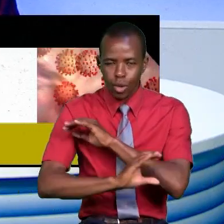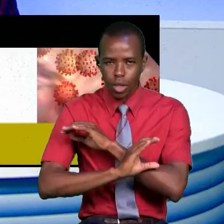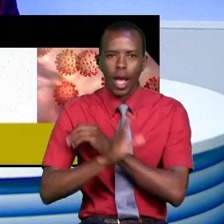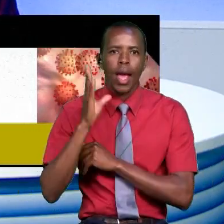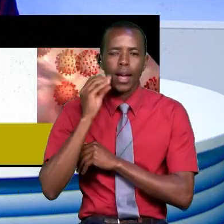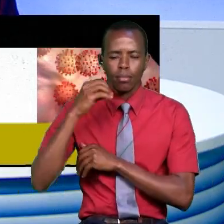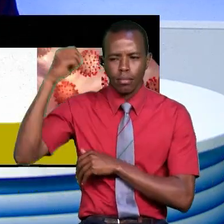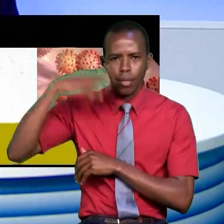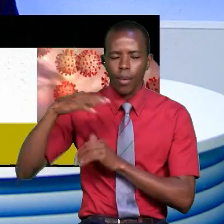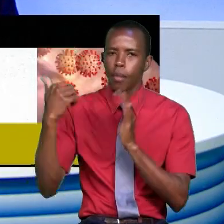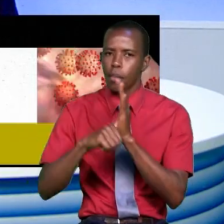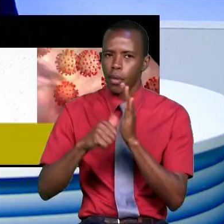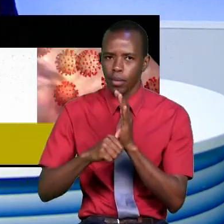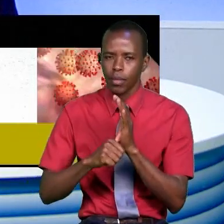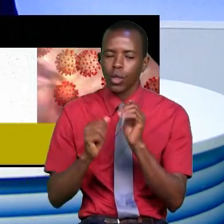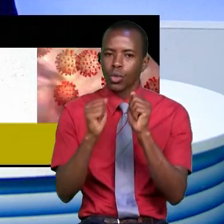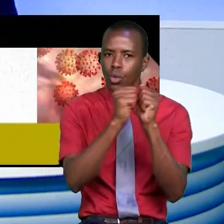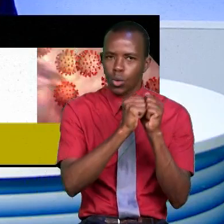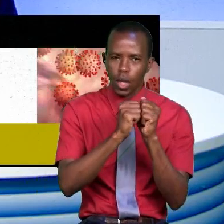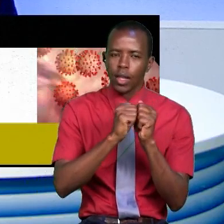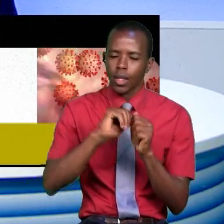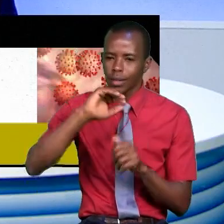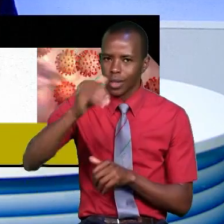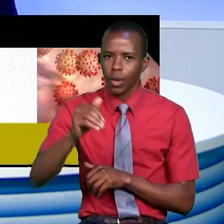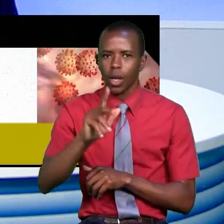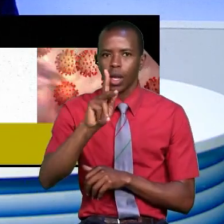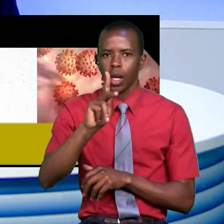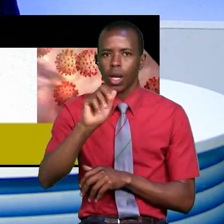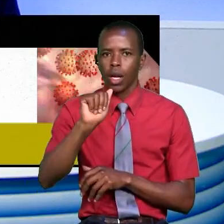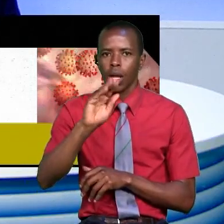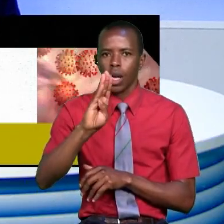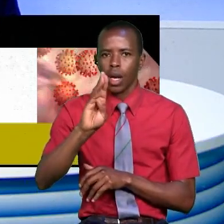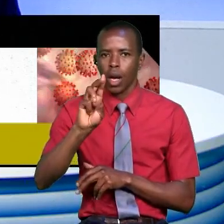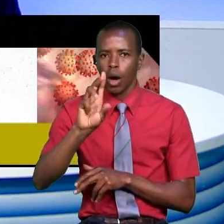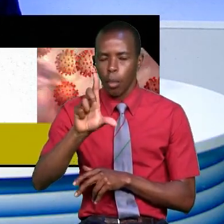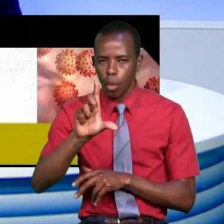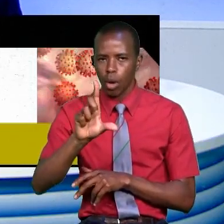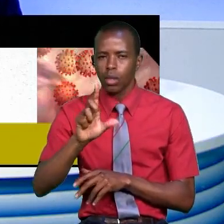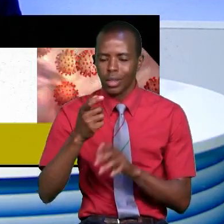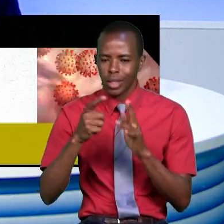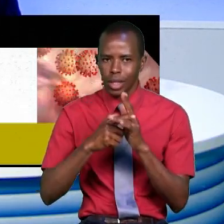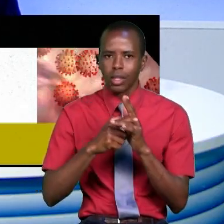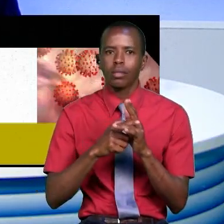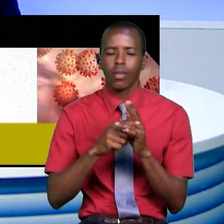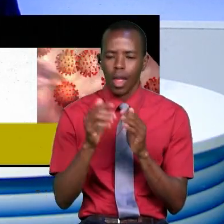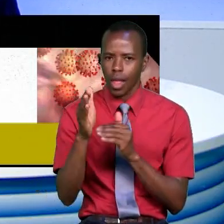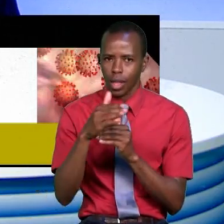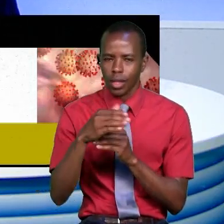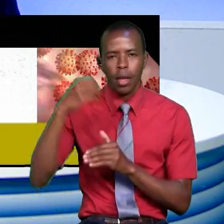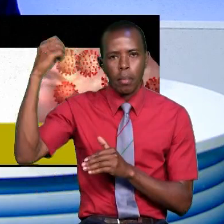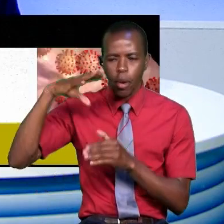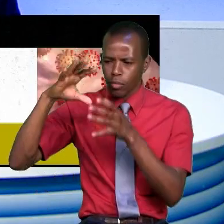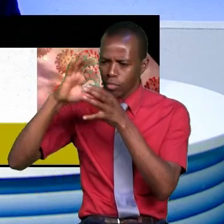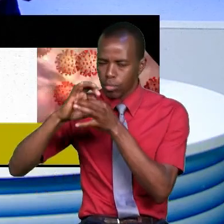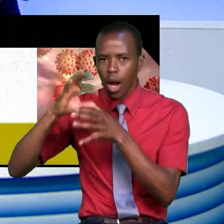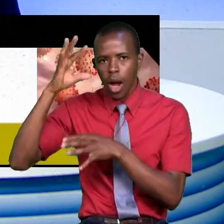wa umeme kote nchini ikiwa ni pamoja na mji mkuu Kabul na maeneo mengine kadhaa tangu siku ya Alhamisi. Usambazaji umeme nchini